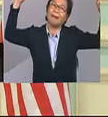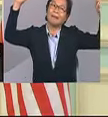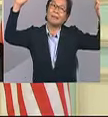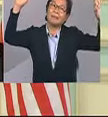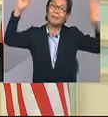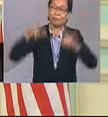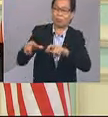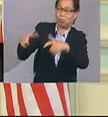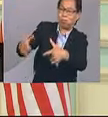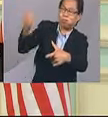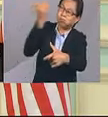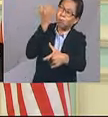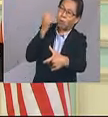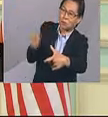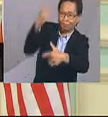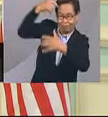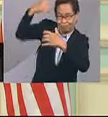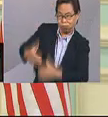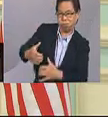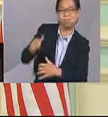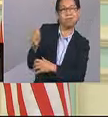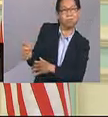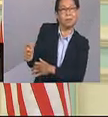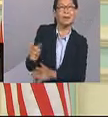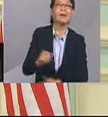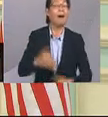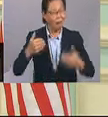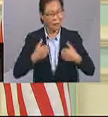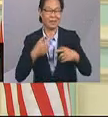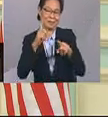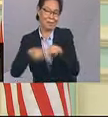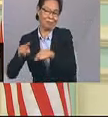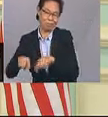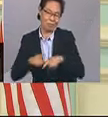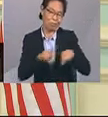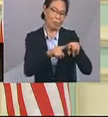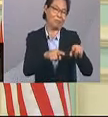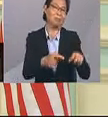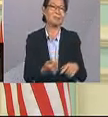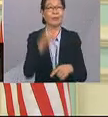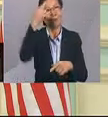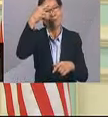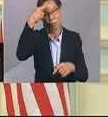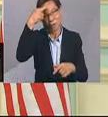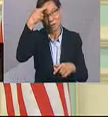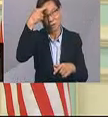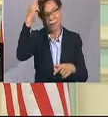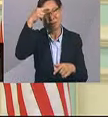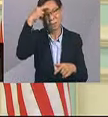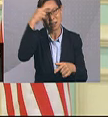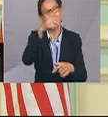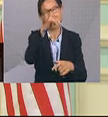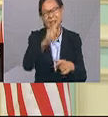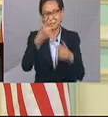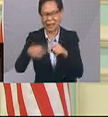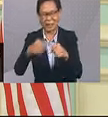untuk membuat keputusan. Okey, sebab itulah ada berbezalah. Mungkin fakta kes yang berbeza kita pun